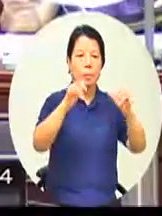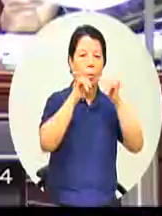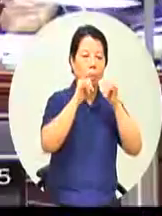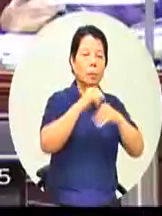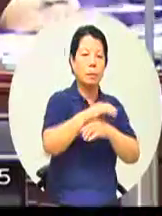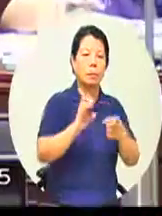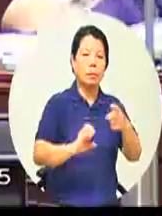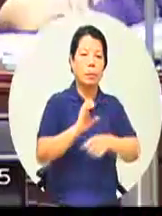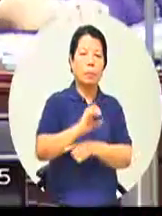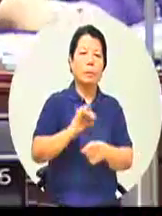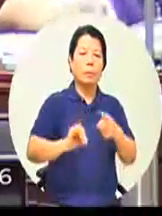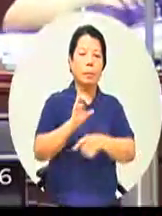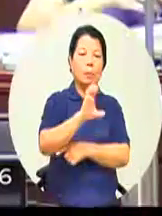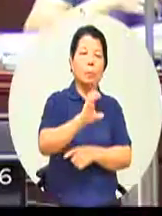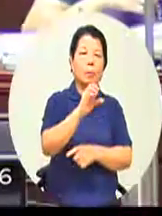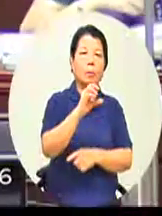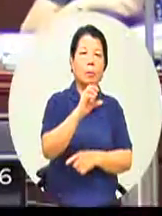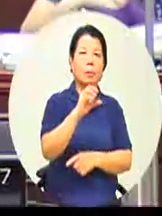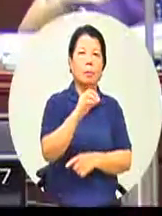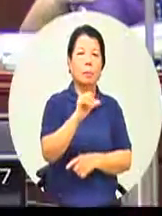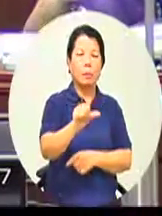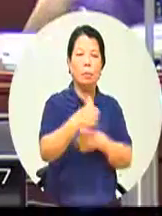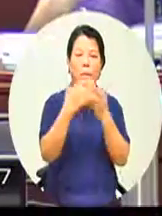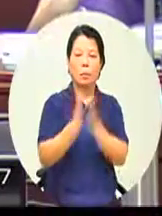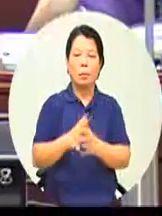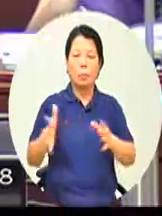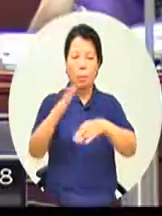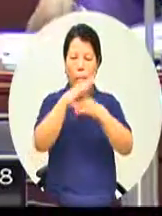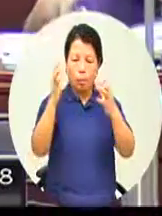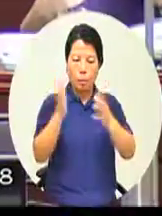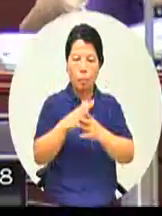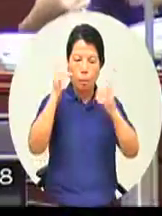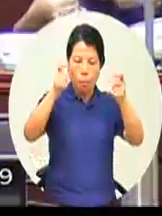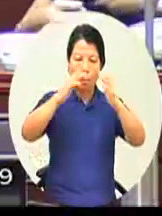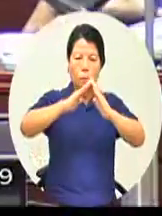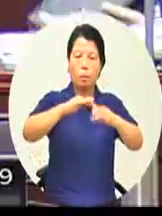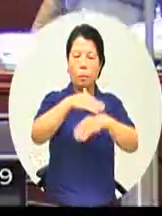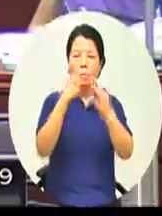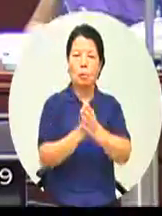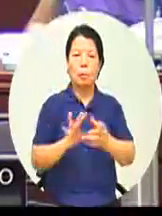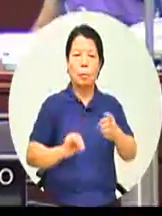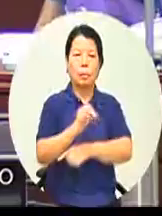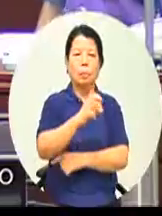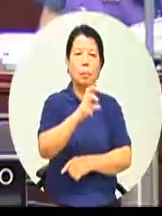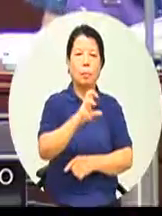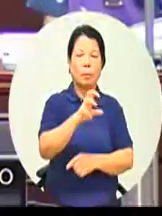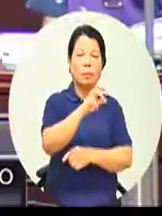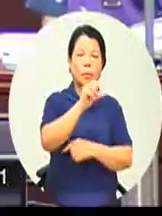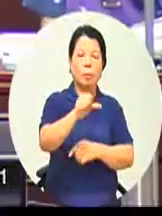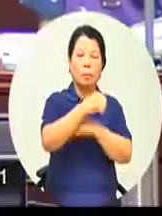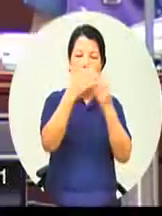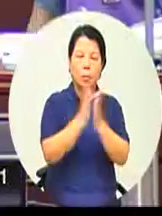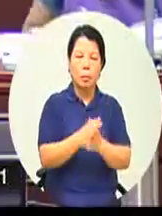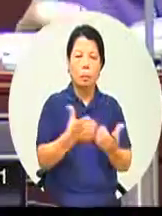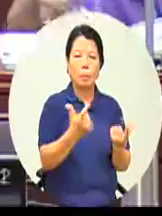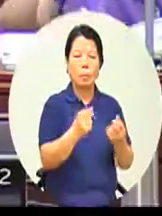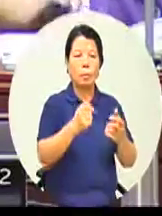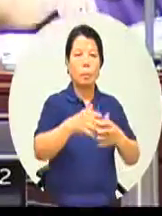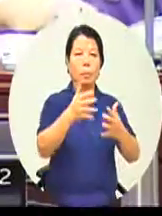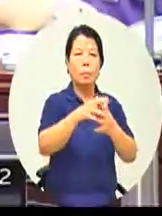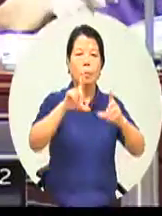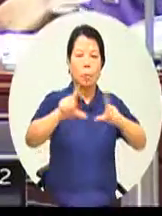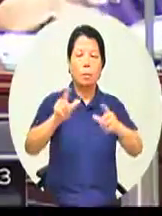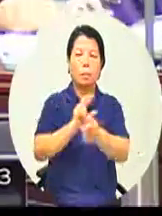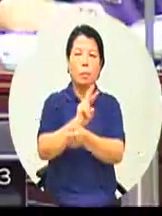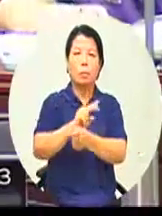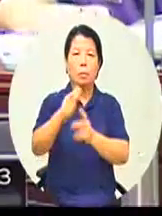95%，那全市的比例是89%，所以相对林园跟大寮的比例是高于全市但是有几个学校建制